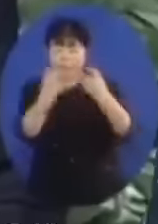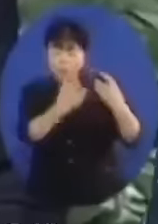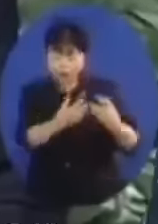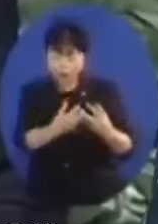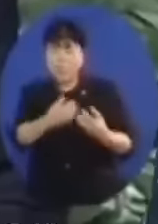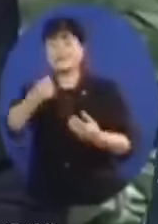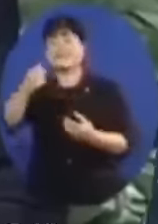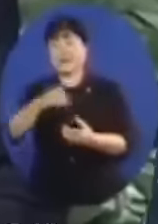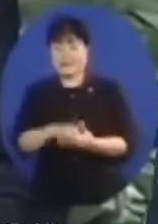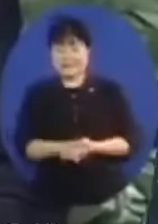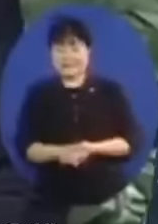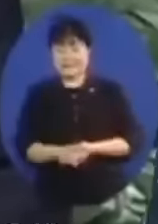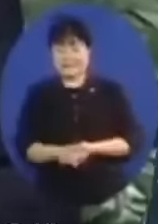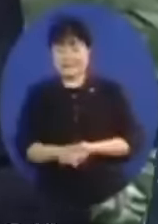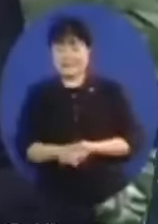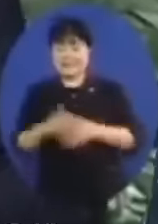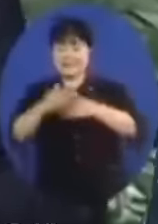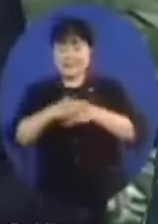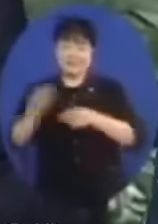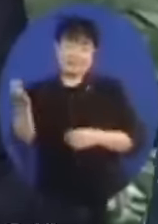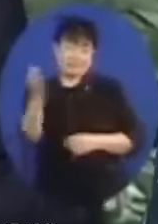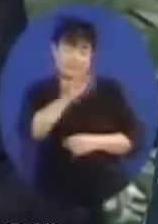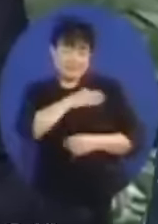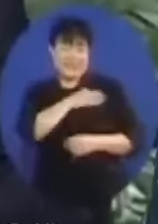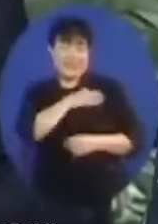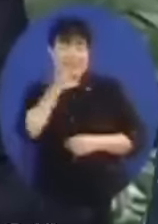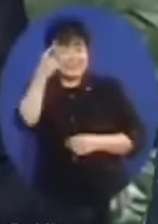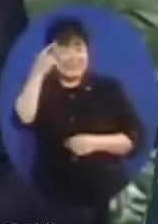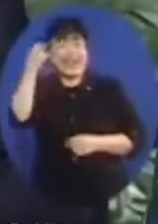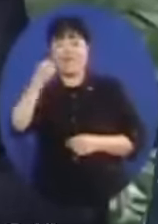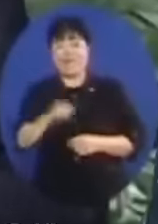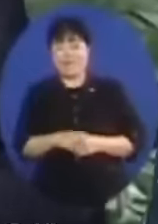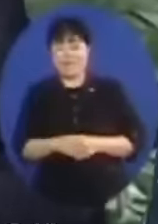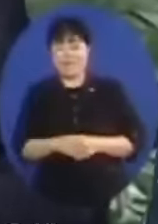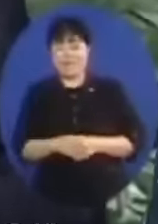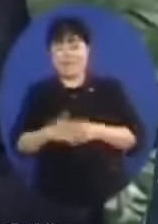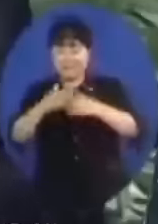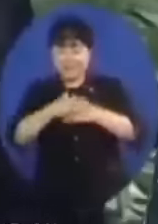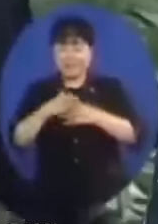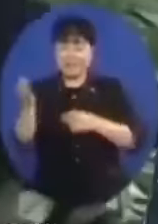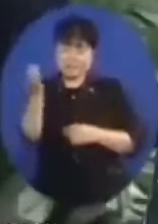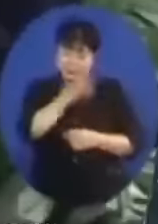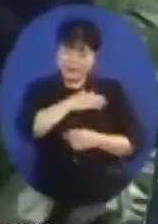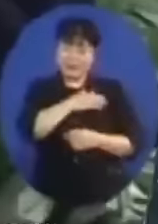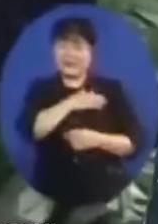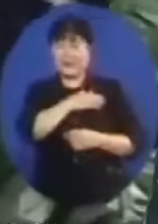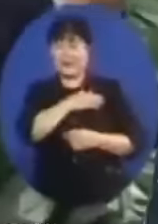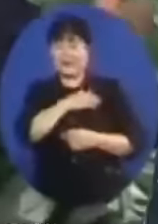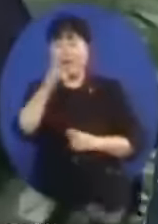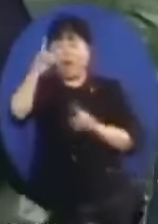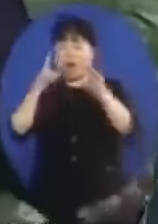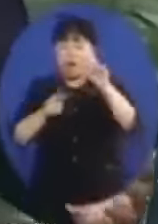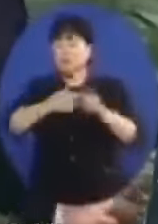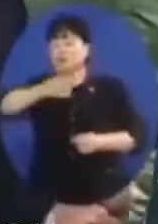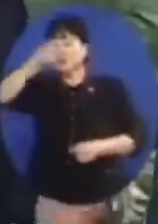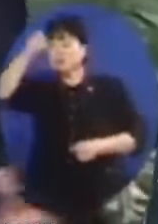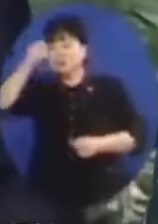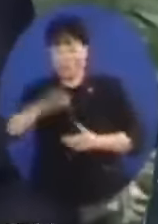되는 것입니다. 나는 부유하다고 생각하고 나는 부유하다고 모습을